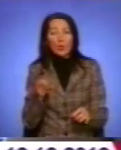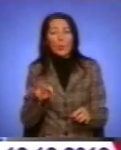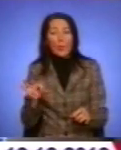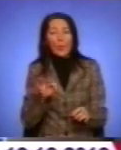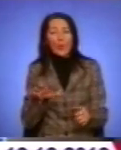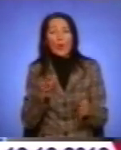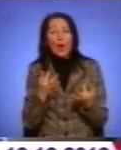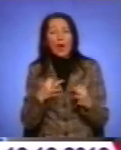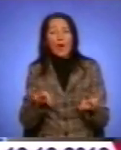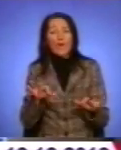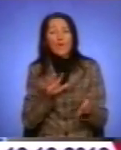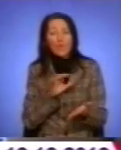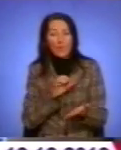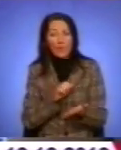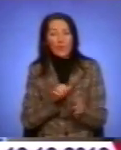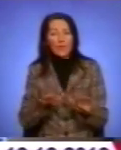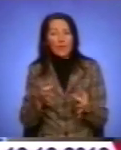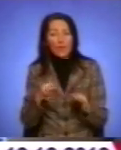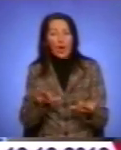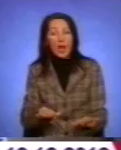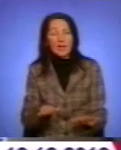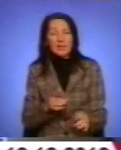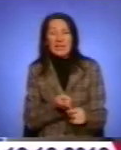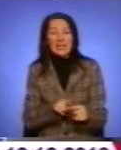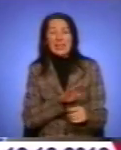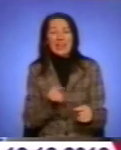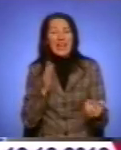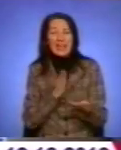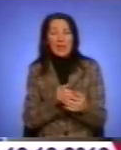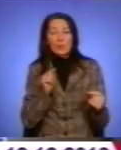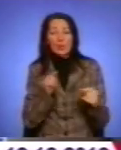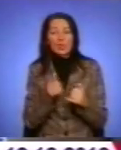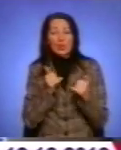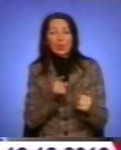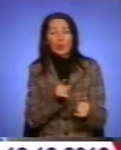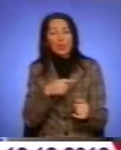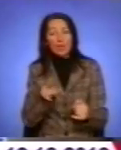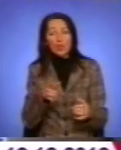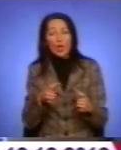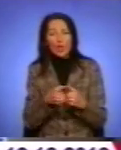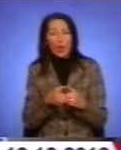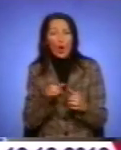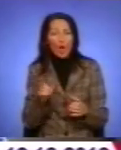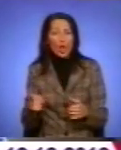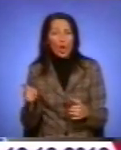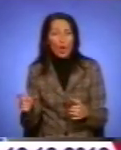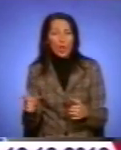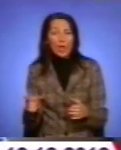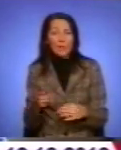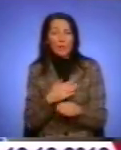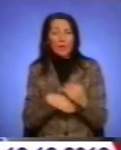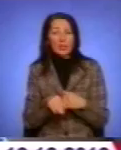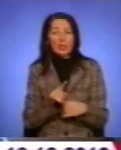є підходящими для тої чи іншої категорії осіб. З низькою